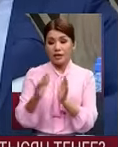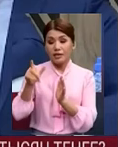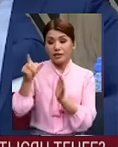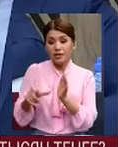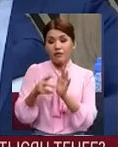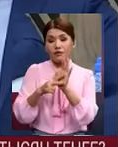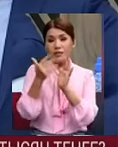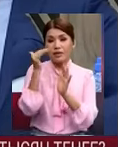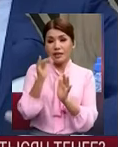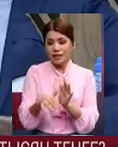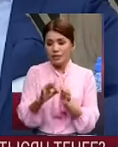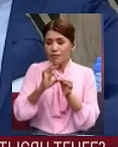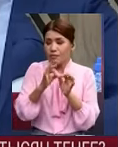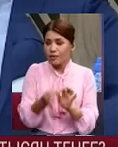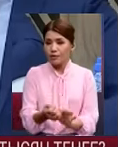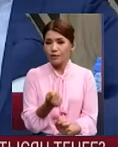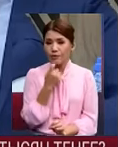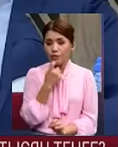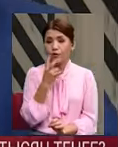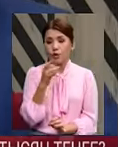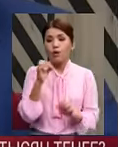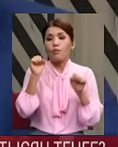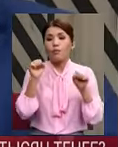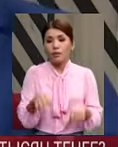85 тысяч тенге, сложно, но можно.